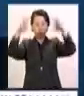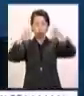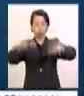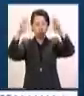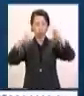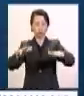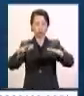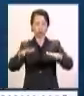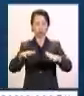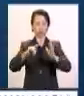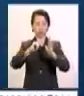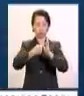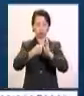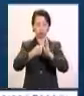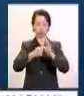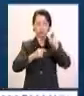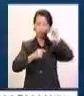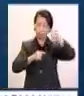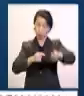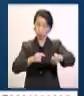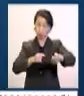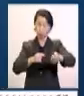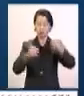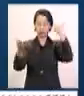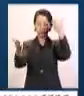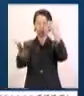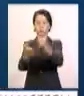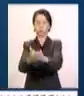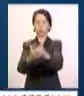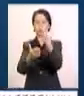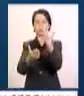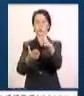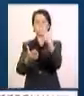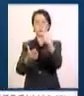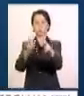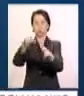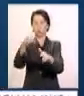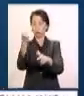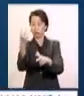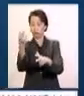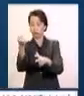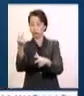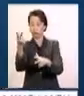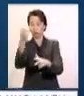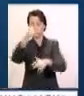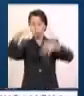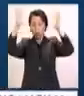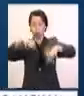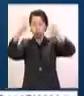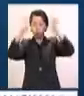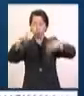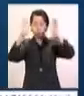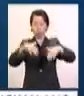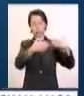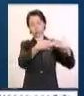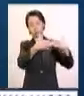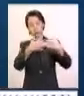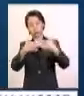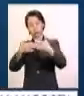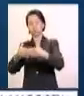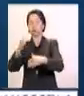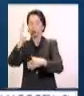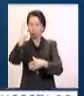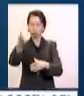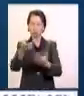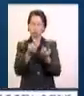peringkat waspada berkat kuasa bermula esok sehinggalah 13 Disember ini berikutan dengan hujan lebat berterusan yang dijangkakan